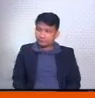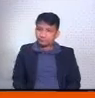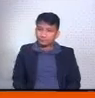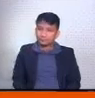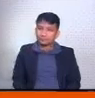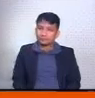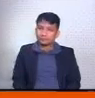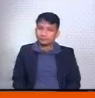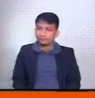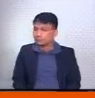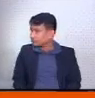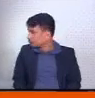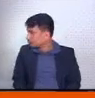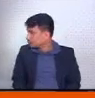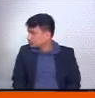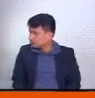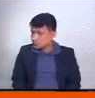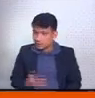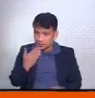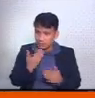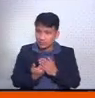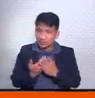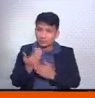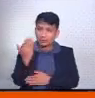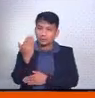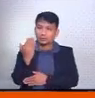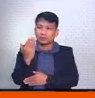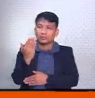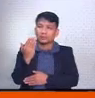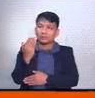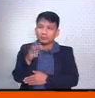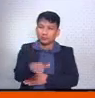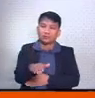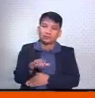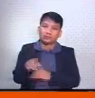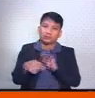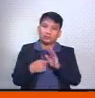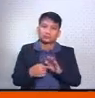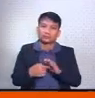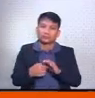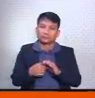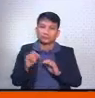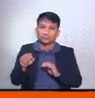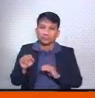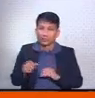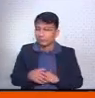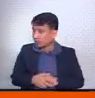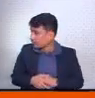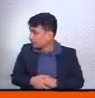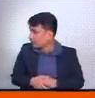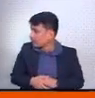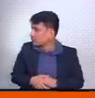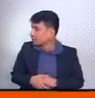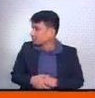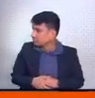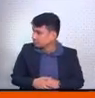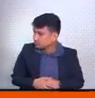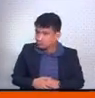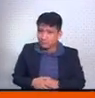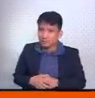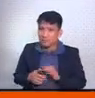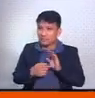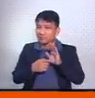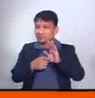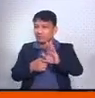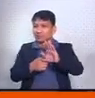Sir? Yan, Rafi. Magandang hapon na po, ano? Opo. Tampas na po sa tanghali. Opo. Ako